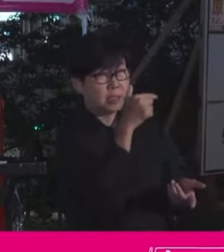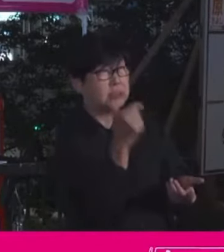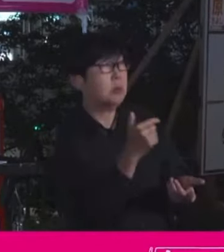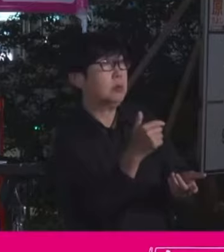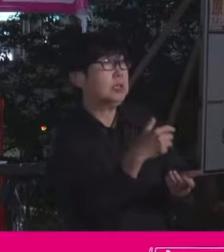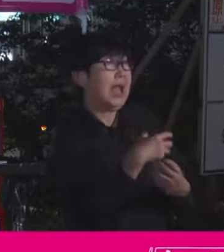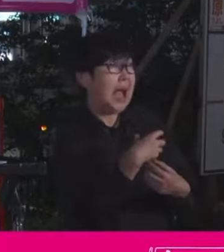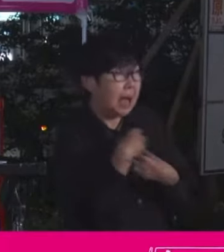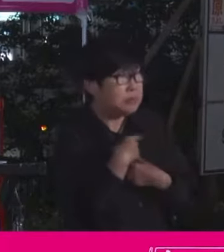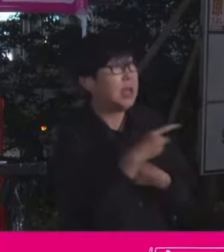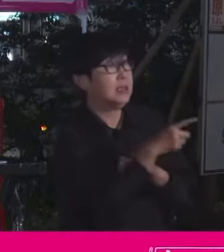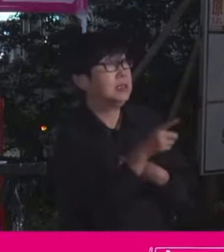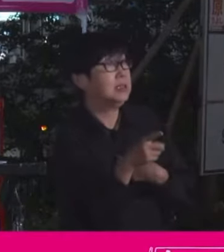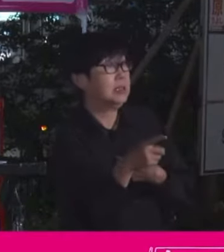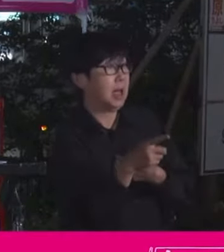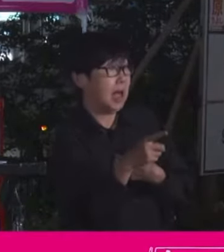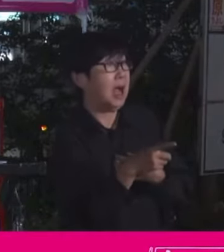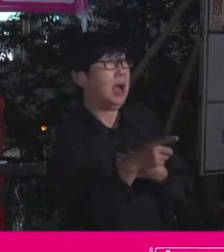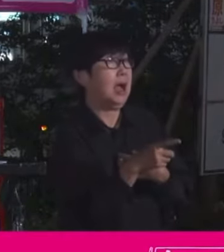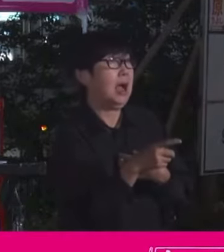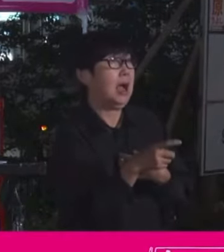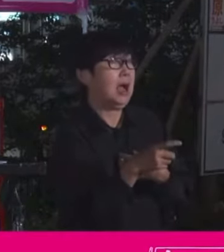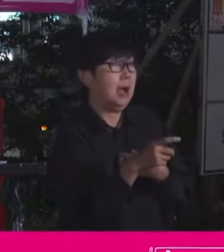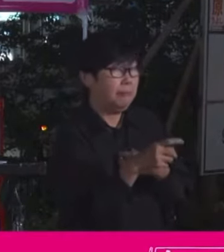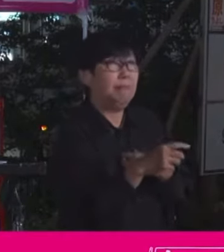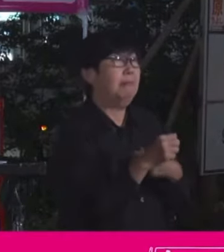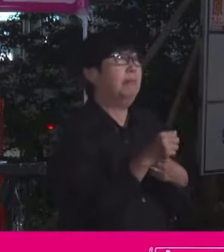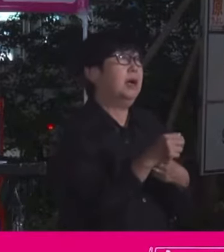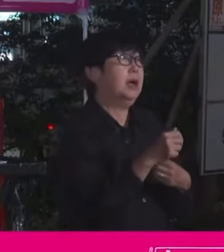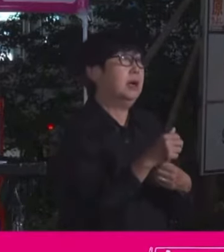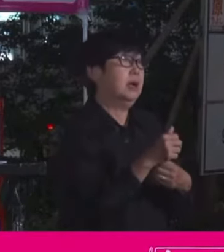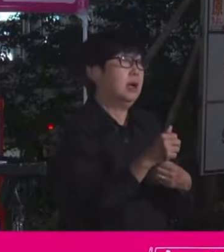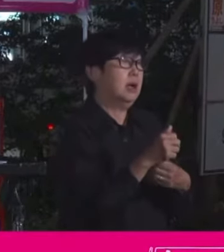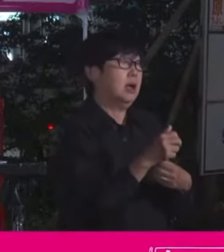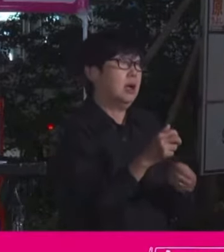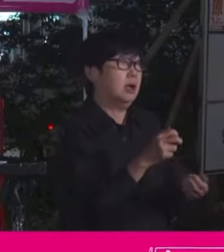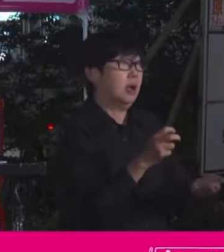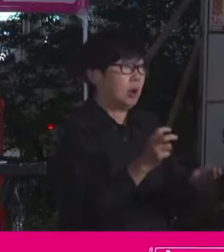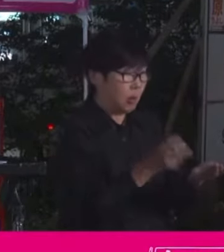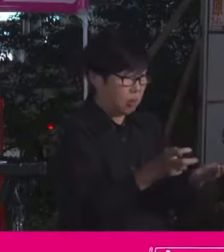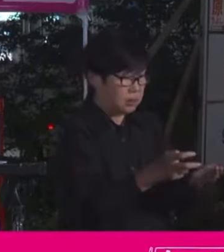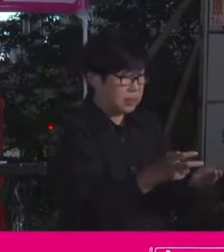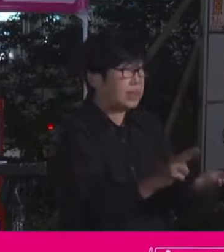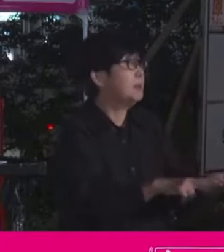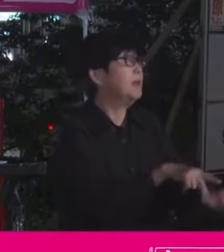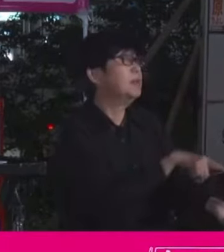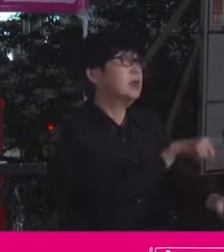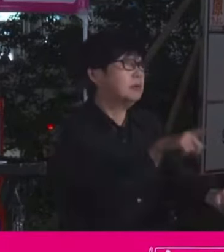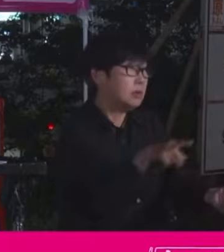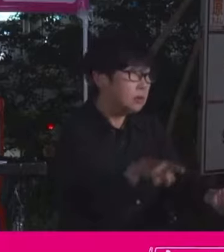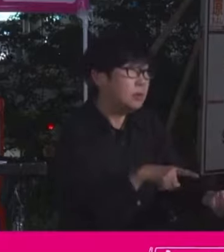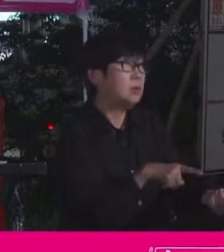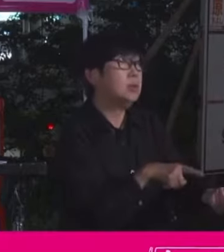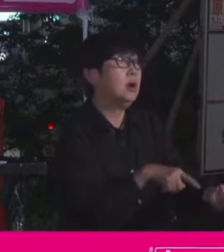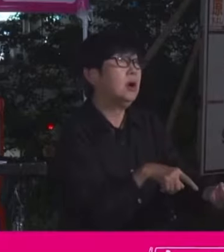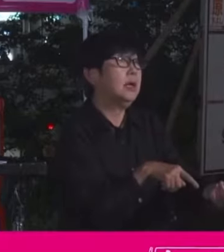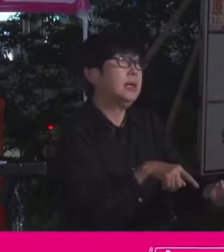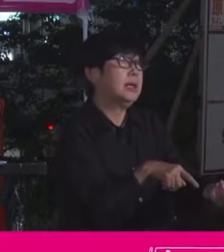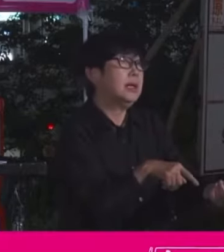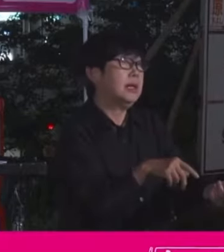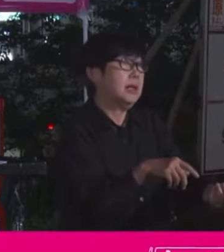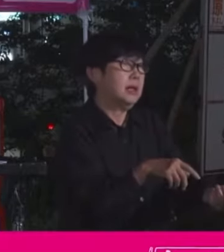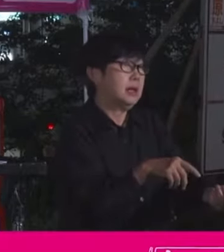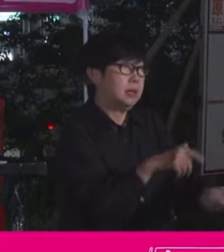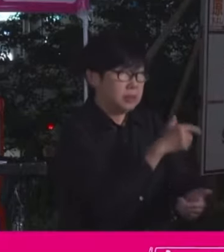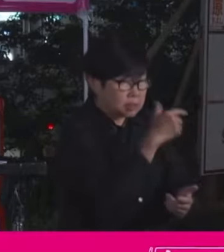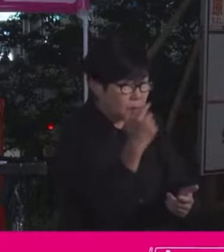険だから、垂れ流しはできない。アメリカも非常に自分たちの基地で使ってる PFAS に関しては非常に非常